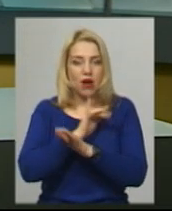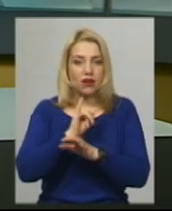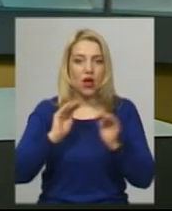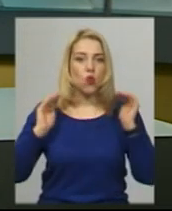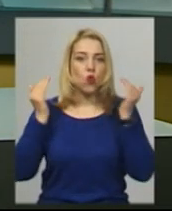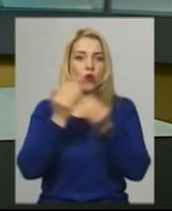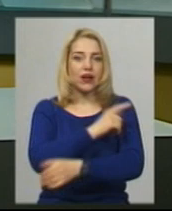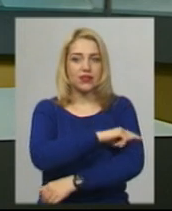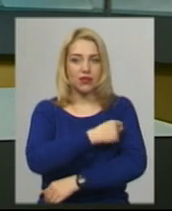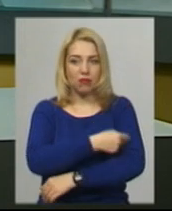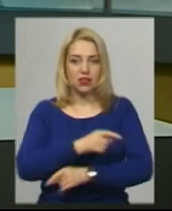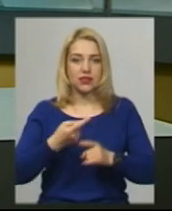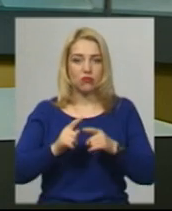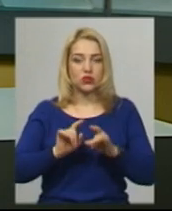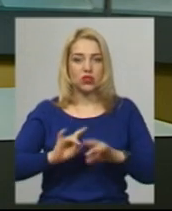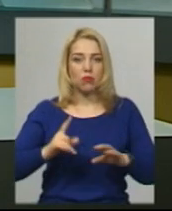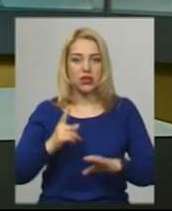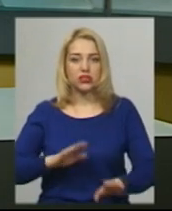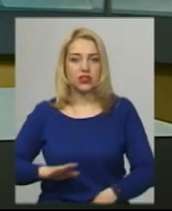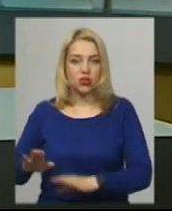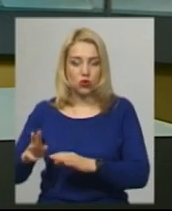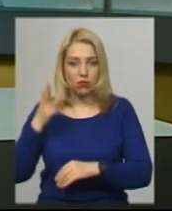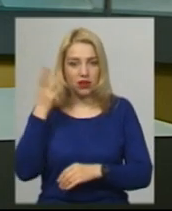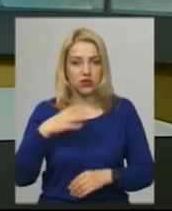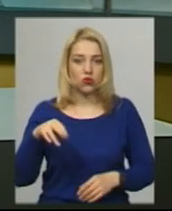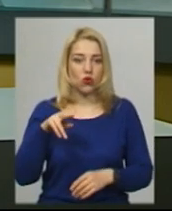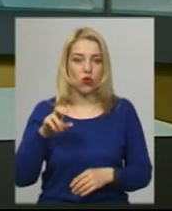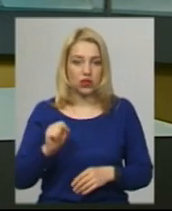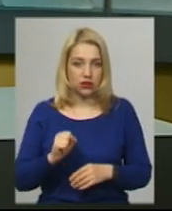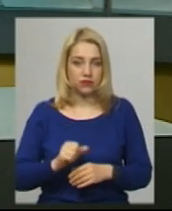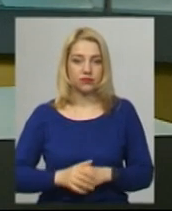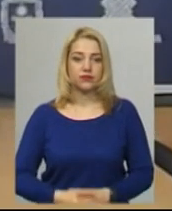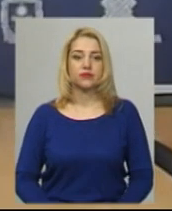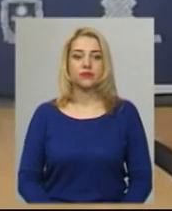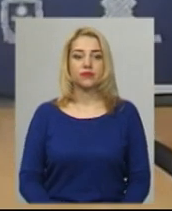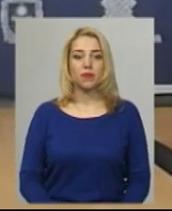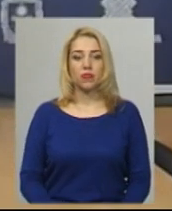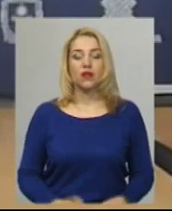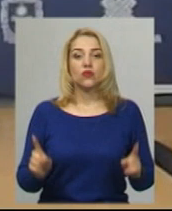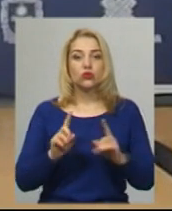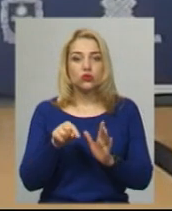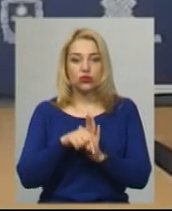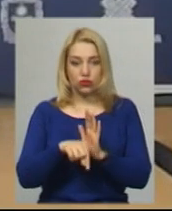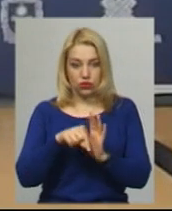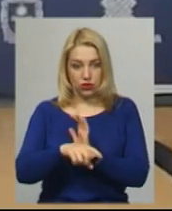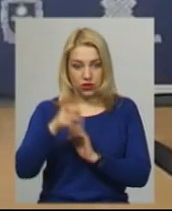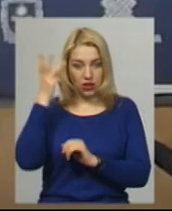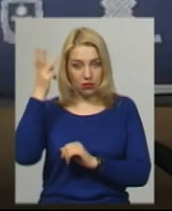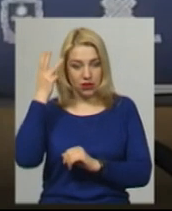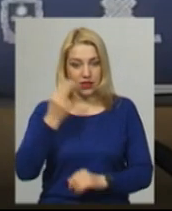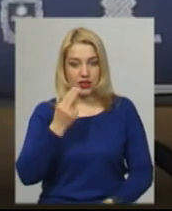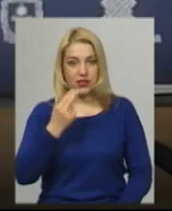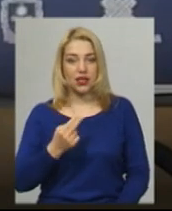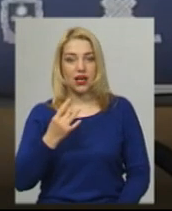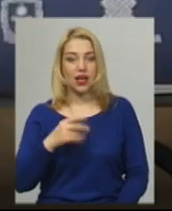це розповів перший заступник голови Хмельницької ОДА Роман Примуш. Що стосується Хмельницької ЦРЛ,